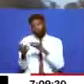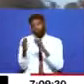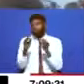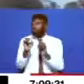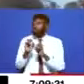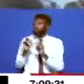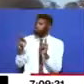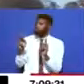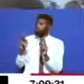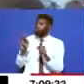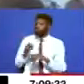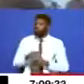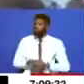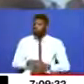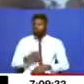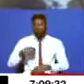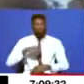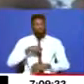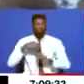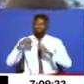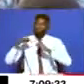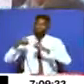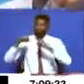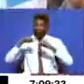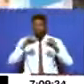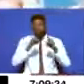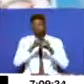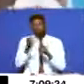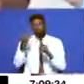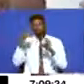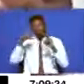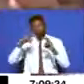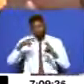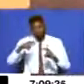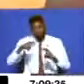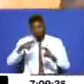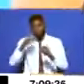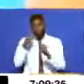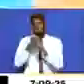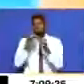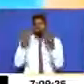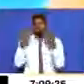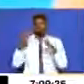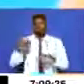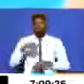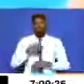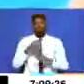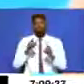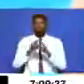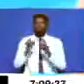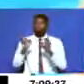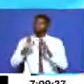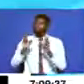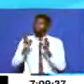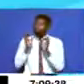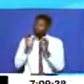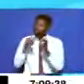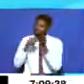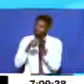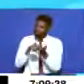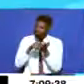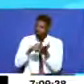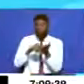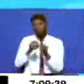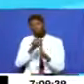Si tumekubali na zile polls zingine zitafanywa pia, we are ready for that. Na hata waki insist hayo mambo